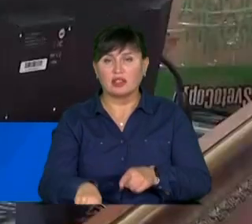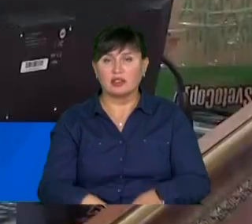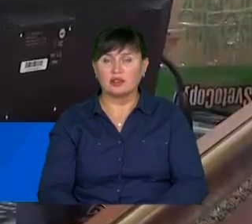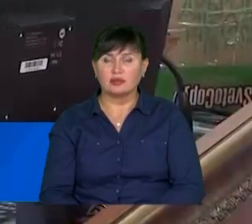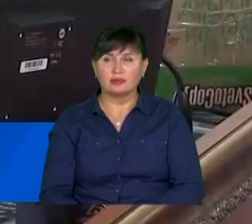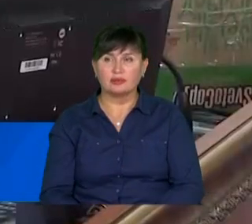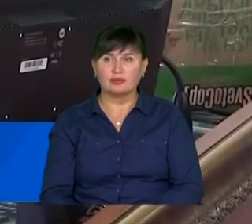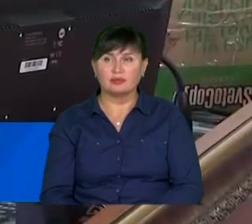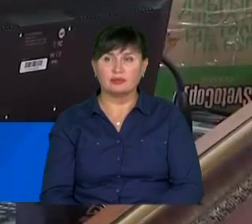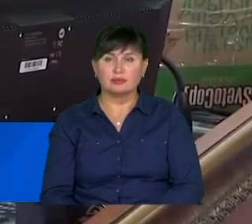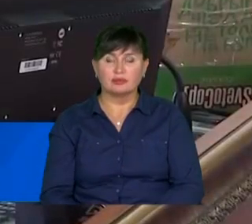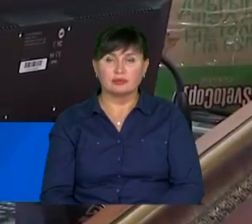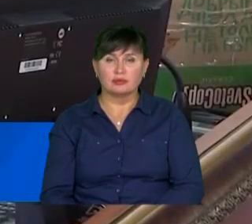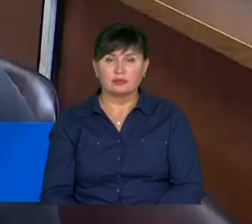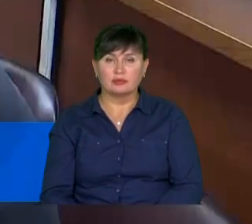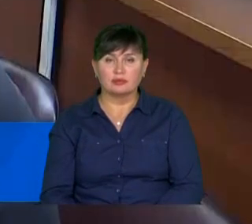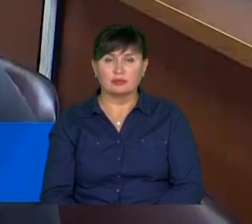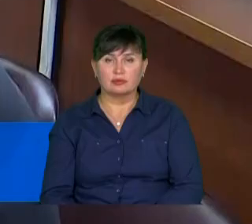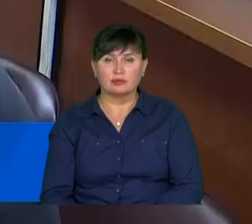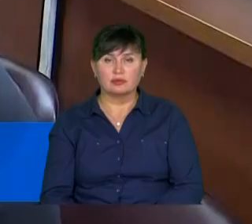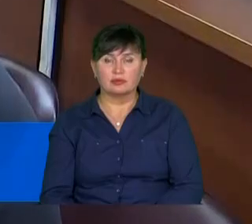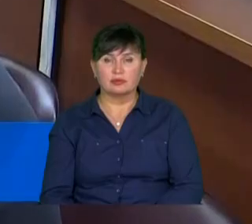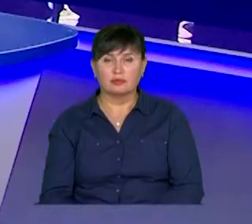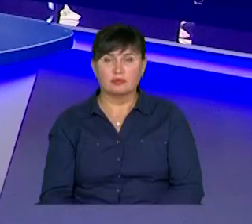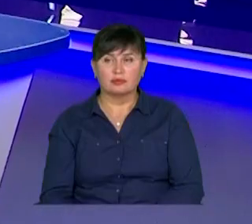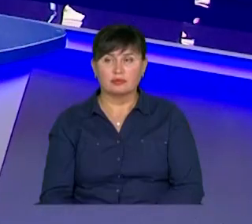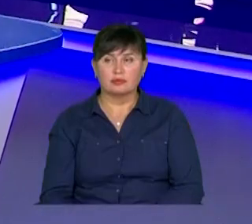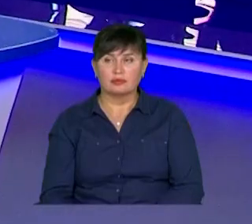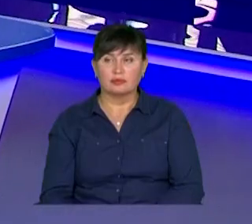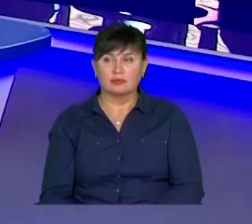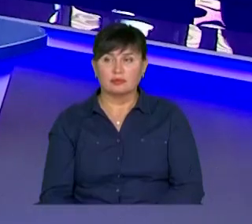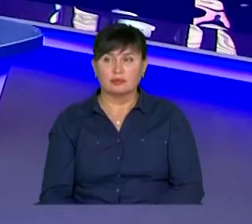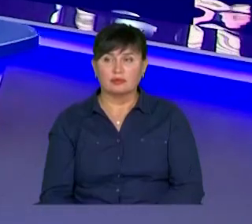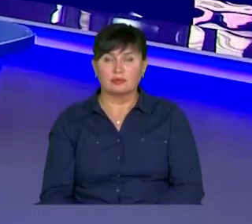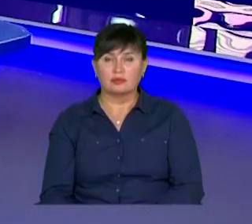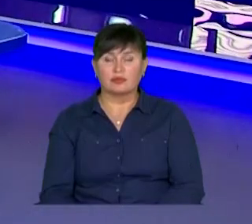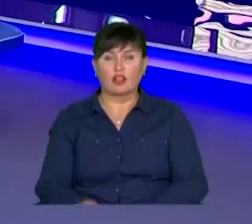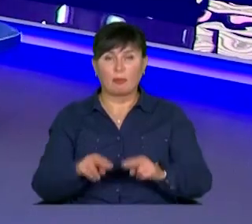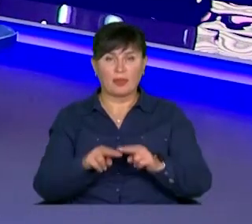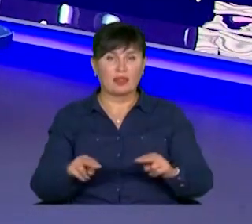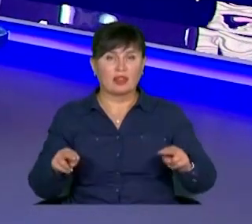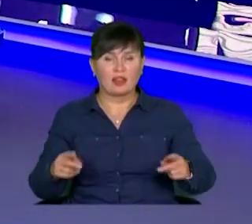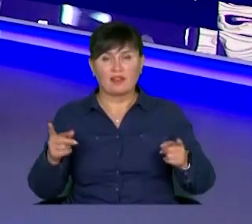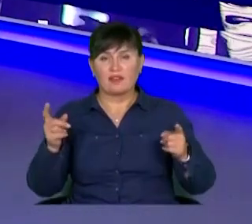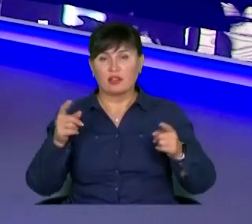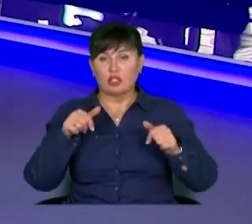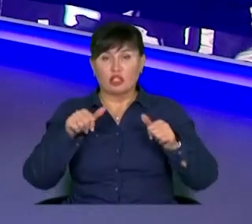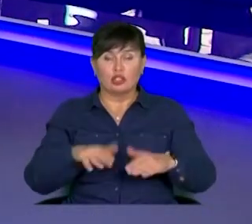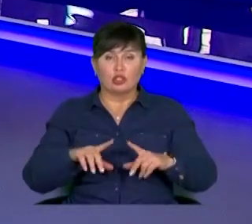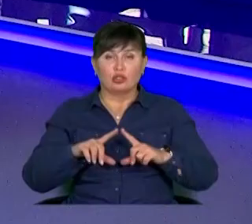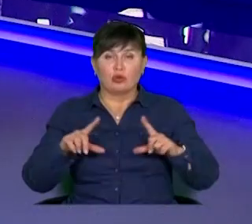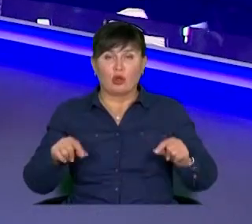Лейла Осева, Жомарт Кудайбергенов, телеканал «Алматы», Актобе. Между тем, в Петропавловске вынесли приговор